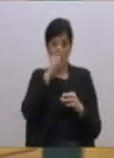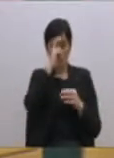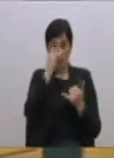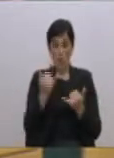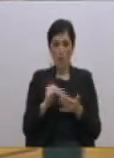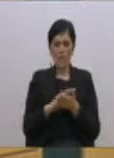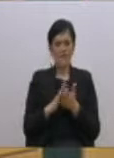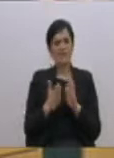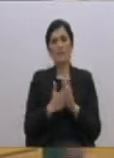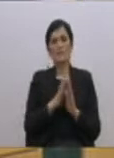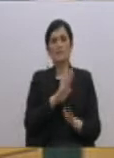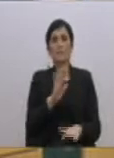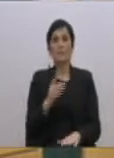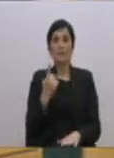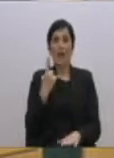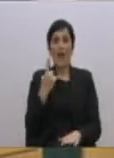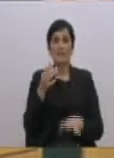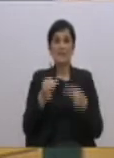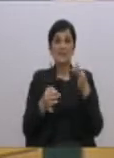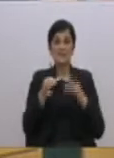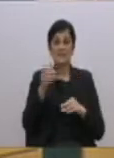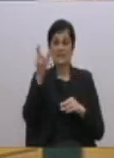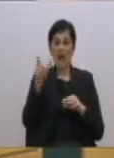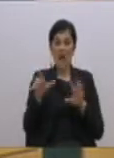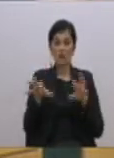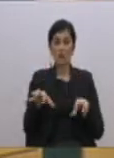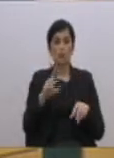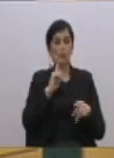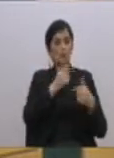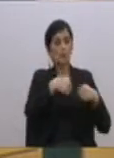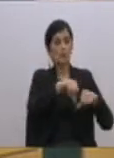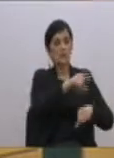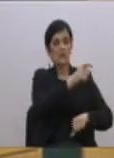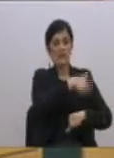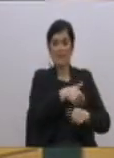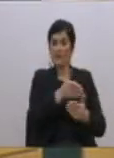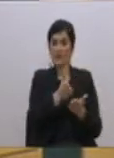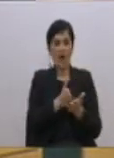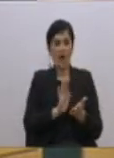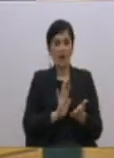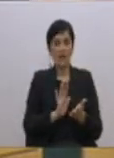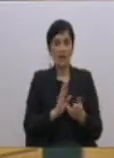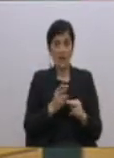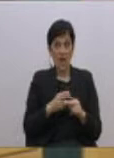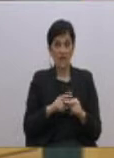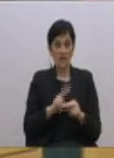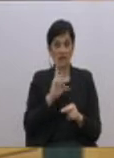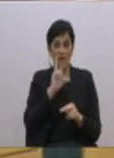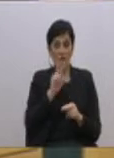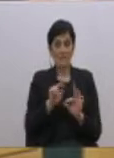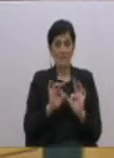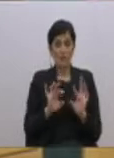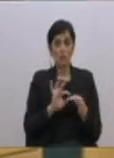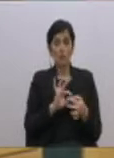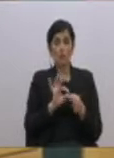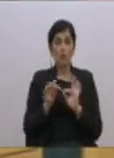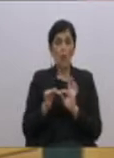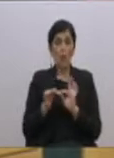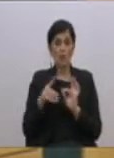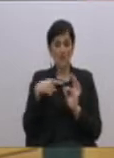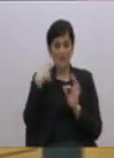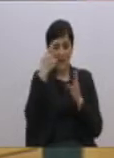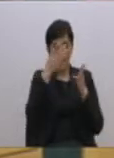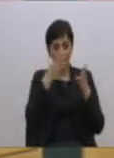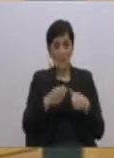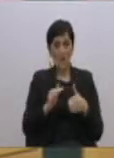ხელისაც არც ერთი სასამართლოს თავმჯდომარე არ არის იუსტიციის საბჭოს წევრი. აი ეს ითქვა. Და მათ შორის კონკრეტული პერსონალიები, რომლის